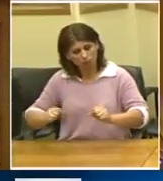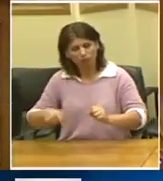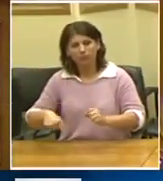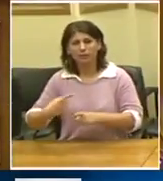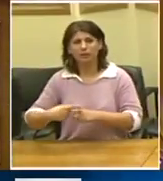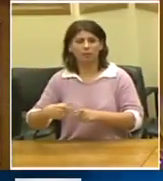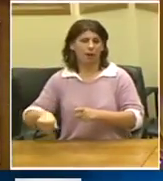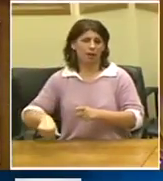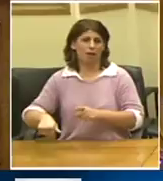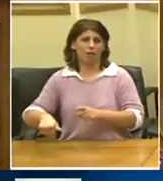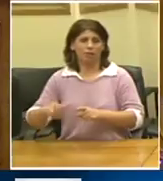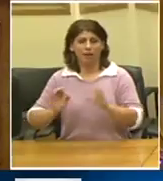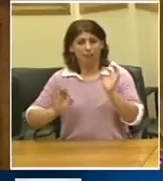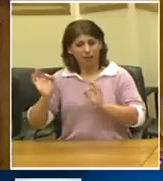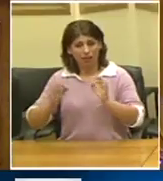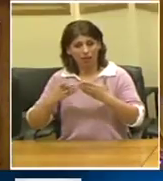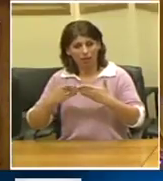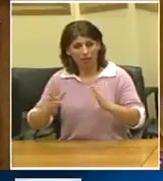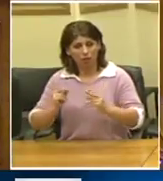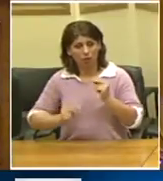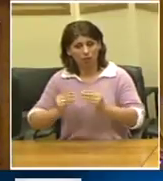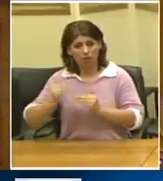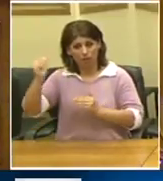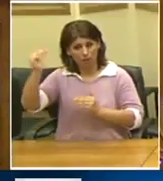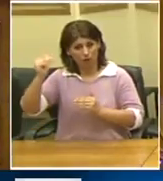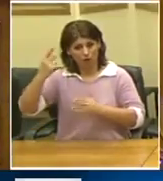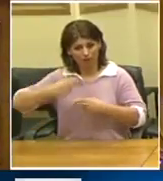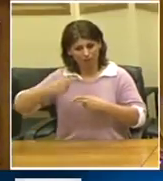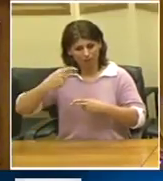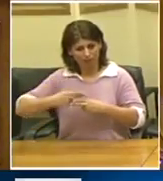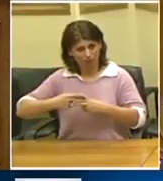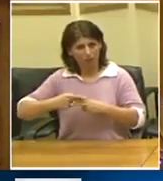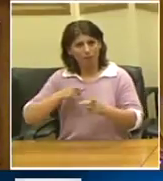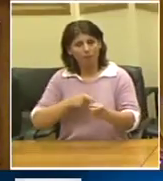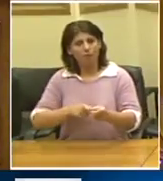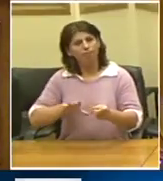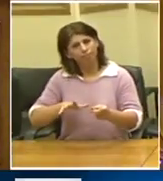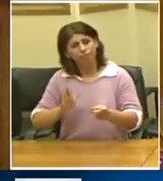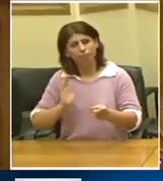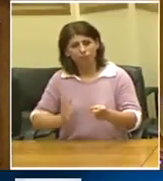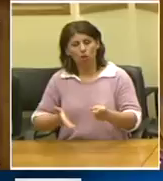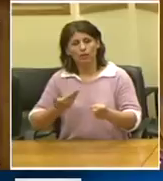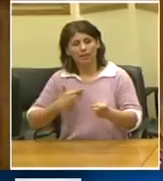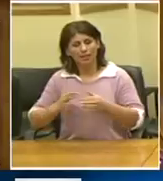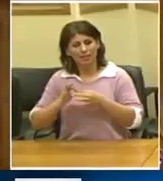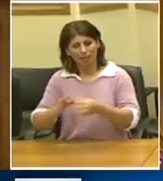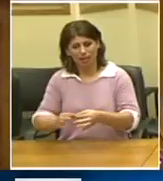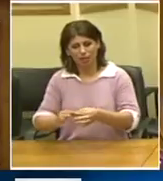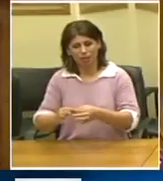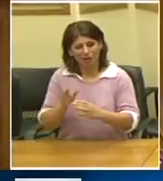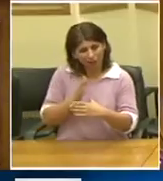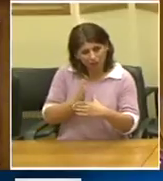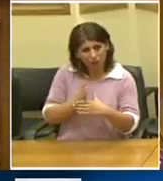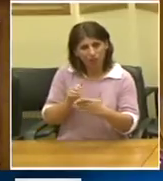σκέτη Μακεδονία, ένα ανοιχτό πρόβλημα στα βόρεια σύνορά μας και μια ενδυνάμει απειλή. Προφανώς θα μπορούσαμε και εμείς να συνεχίσουμε να στρουθοκαμιλίζουμε και